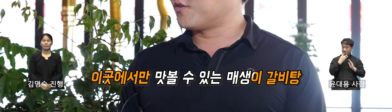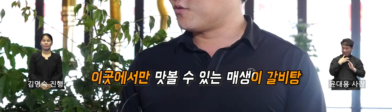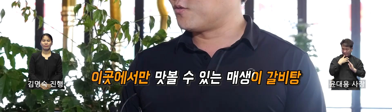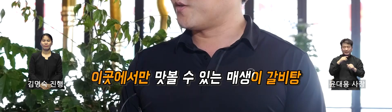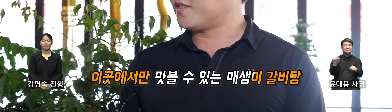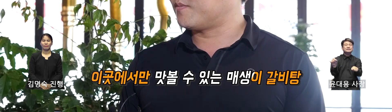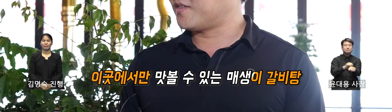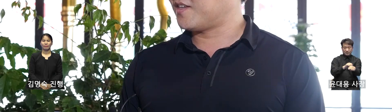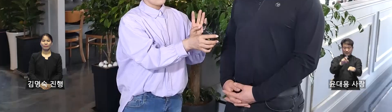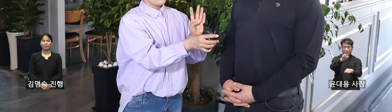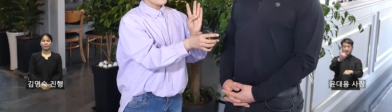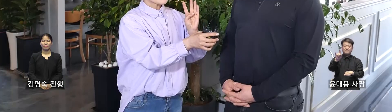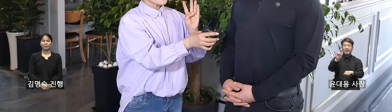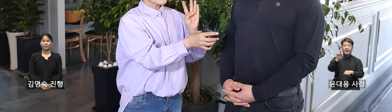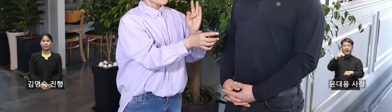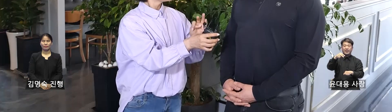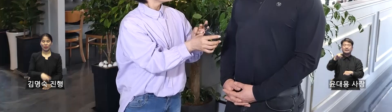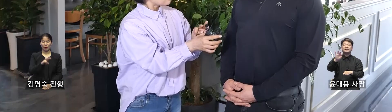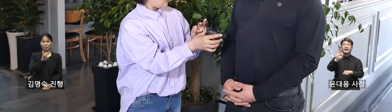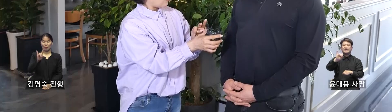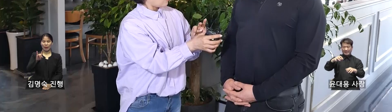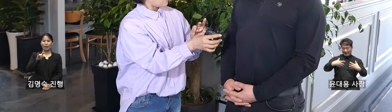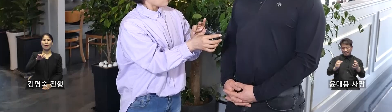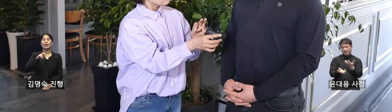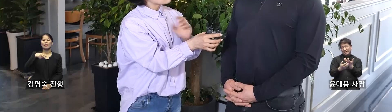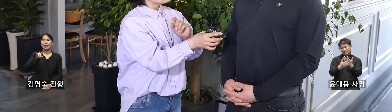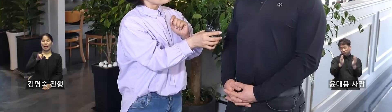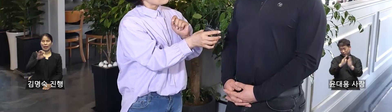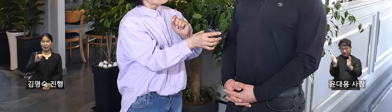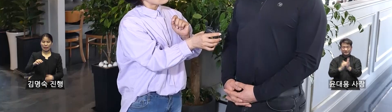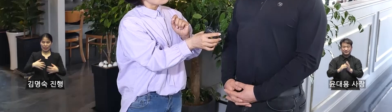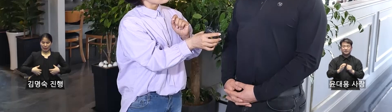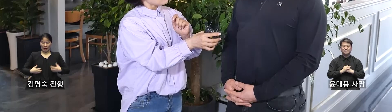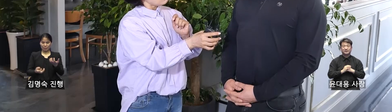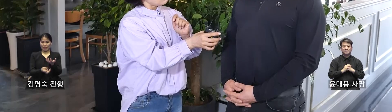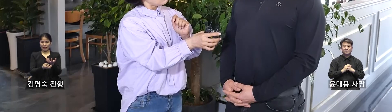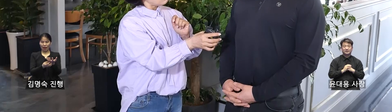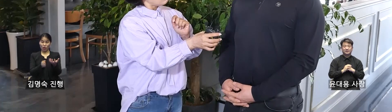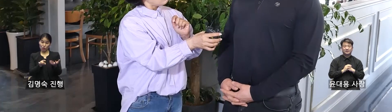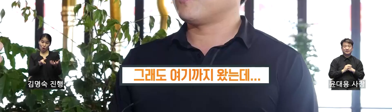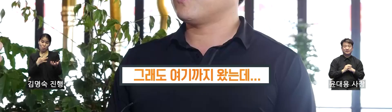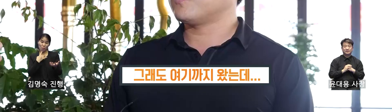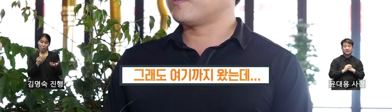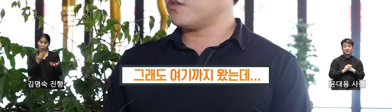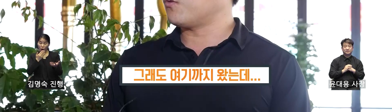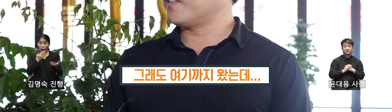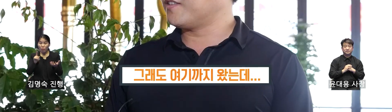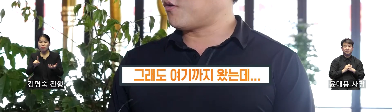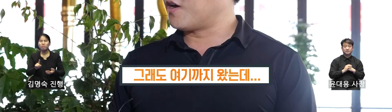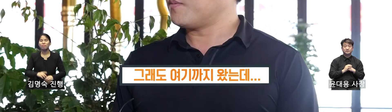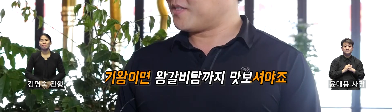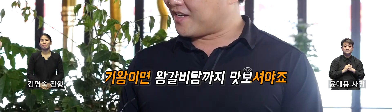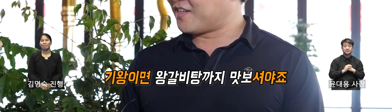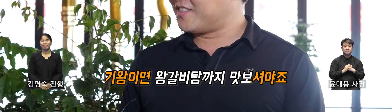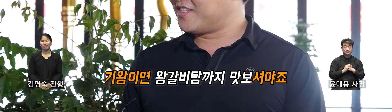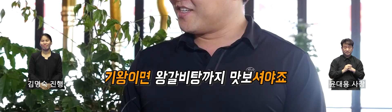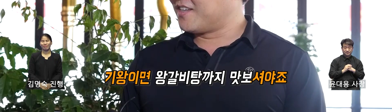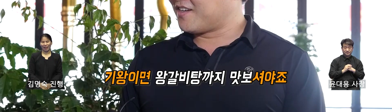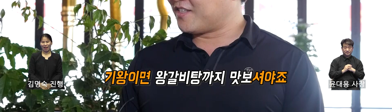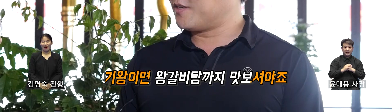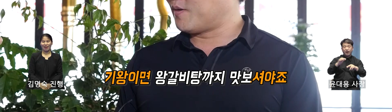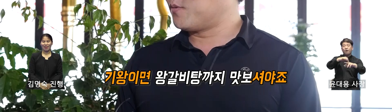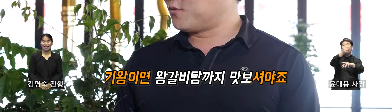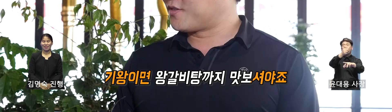특별하게 준비했습니다. 매생이 갈비탕. 네. 요거만 맛보나요? 아, 그래도 왔는데 왕갈비탕까지